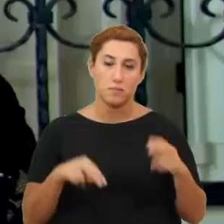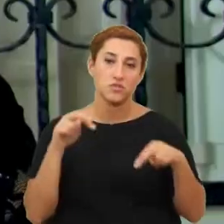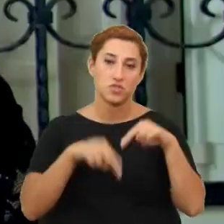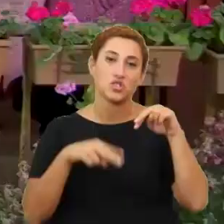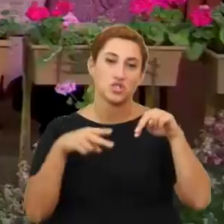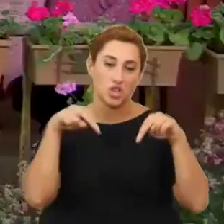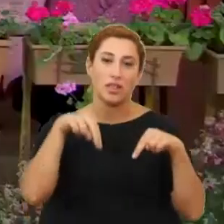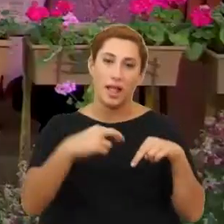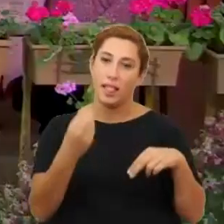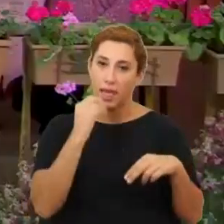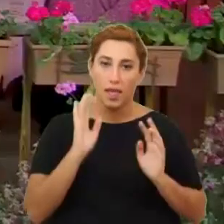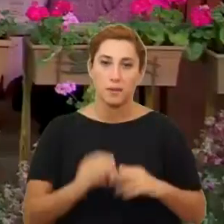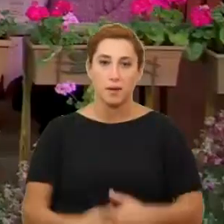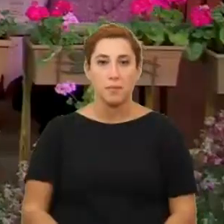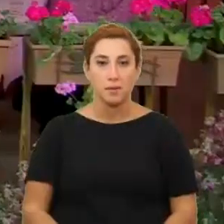Çatandan yerim ama.